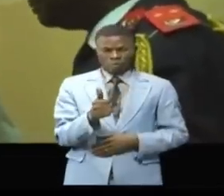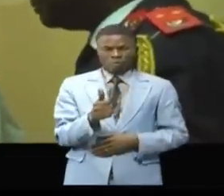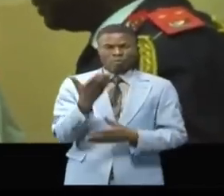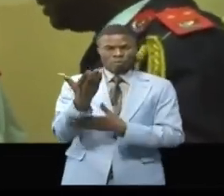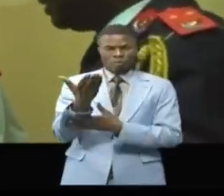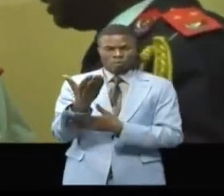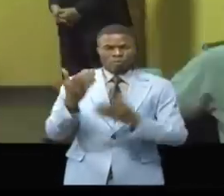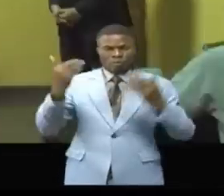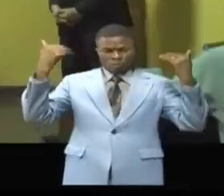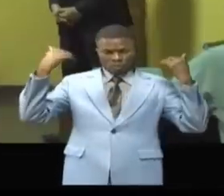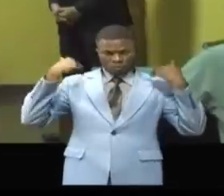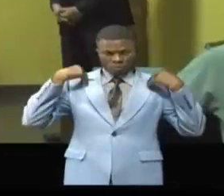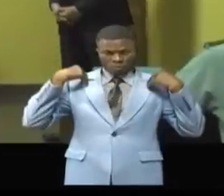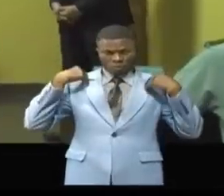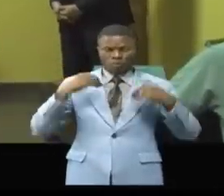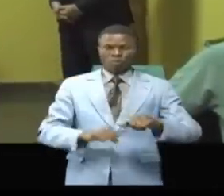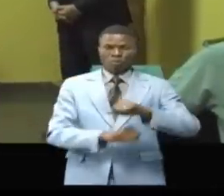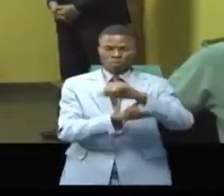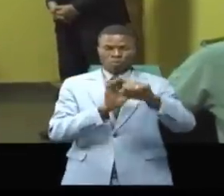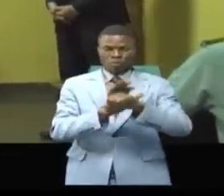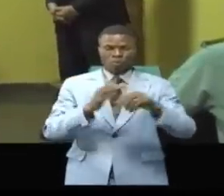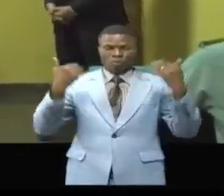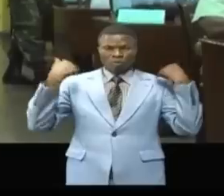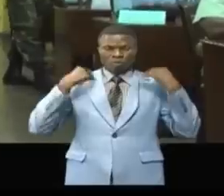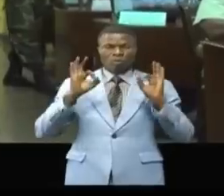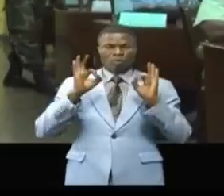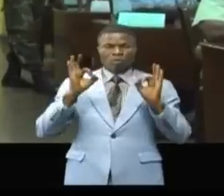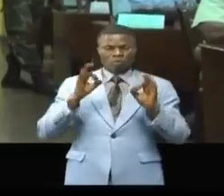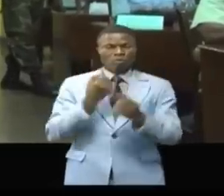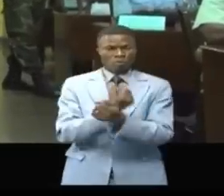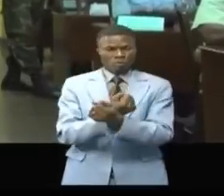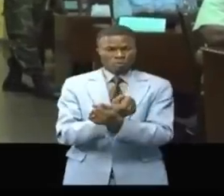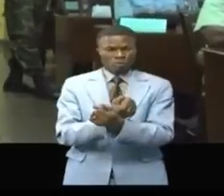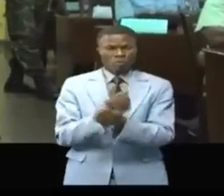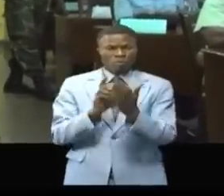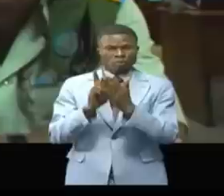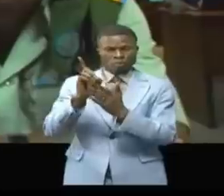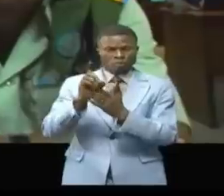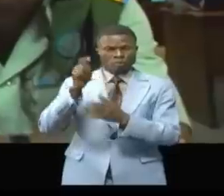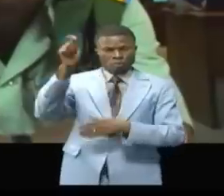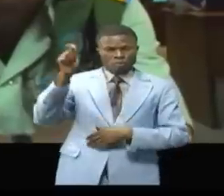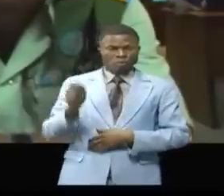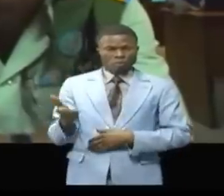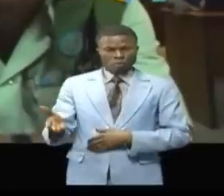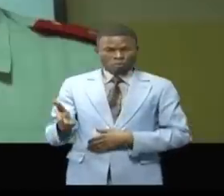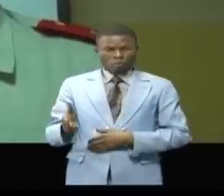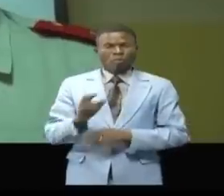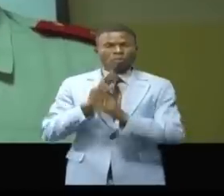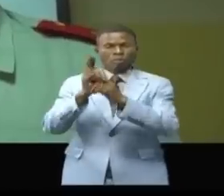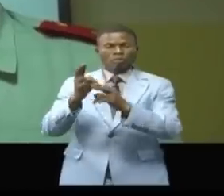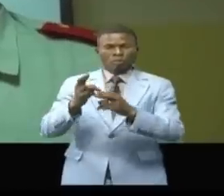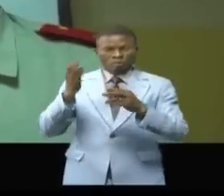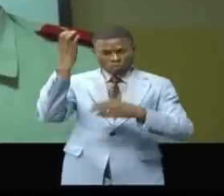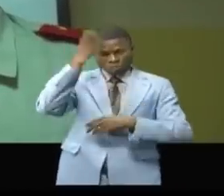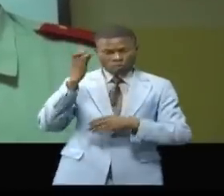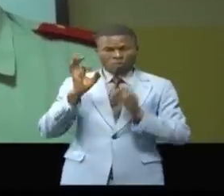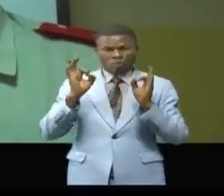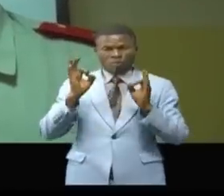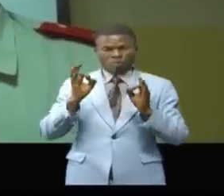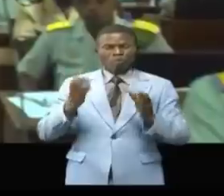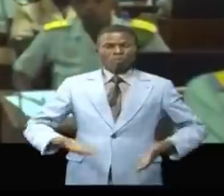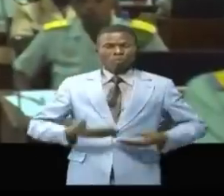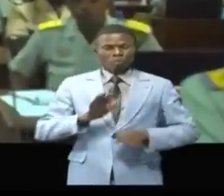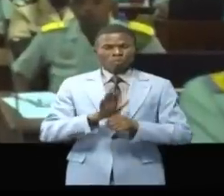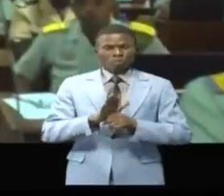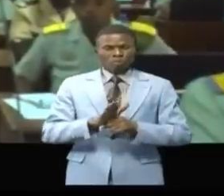au cadre de prêter main forte au nouveau commandant dans la discipline pour le rayonnement de les âmes. Dans sa réponse, le général Elumba s'est dit honoré de sa